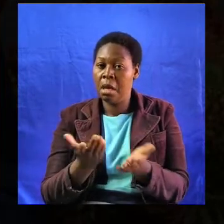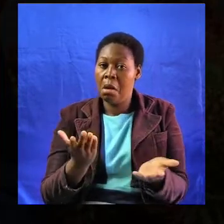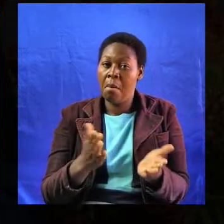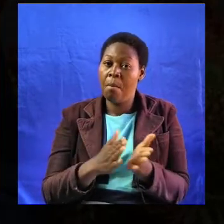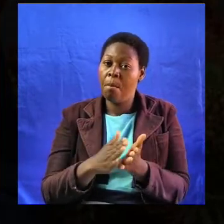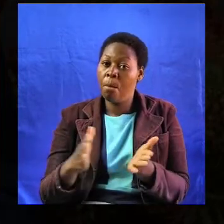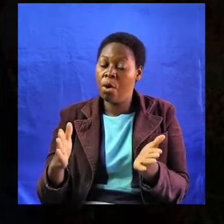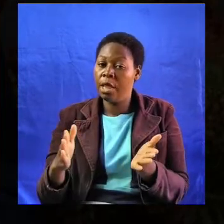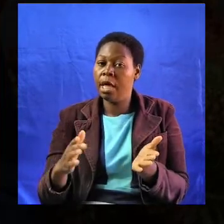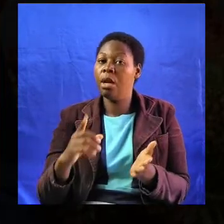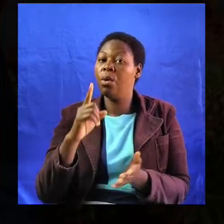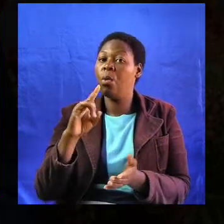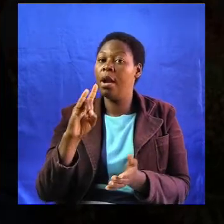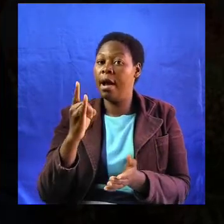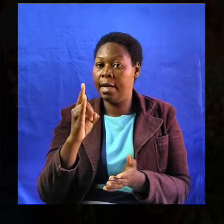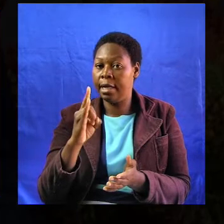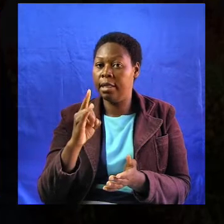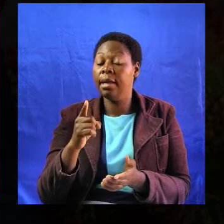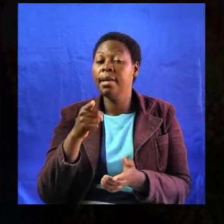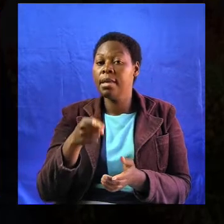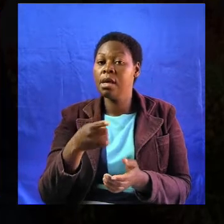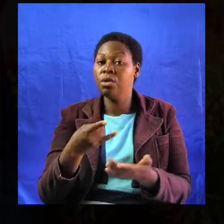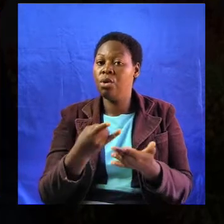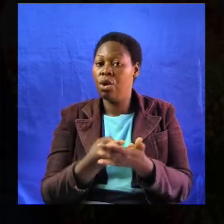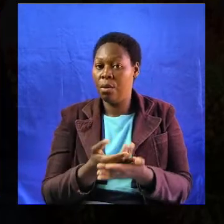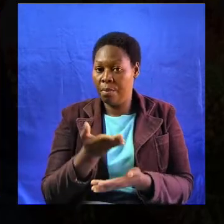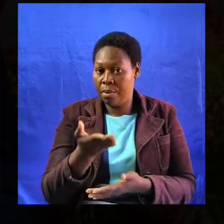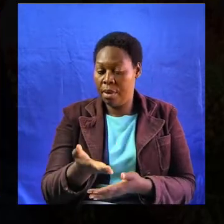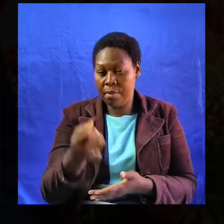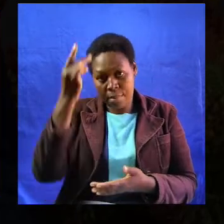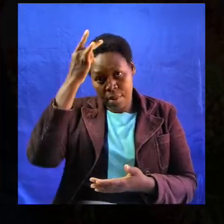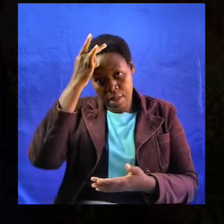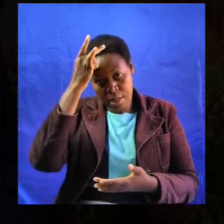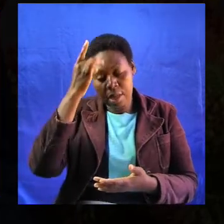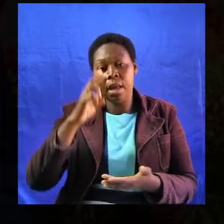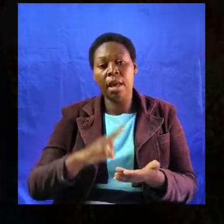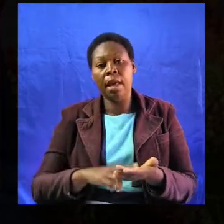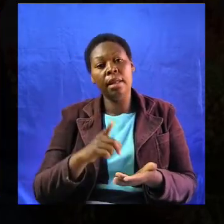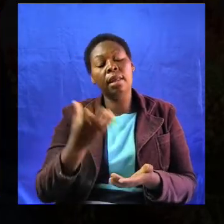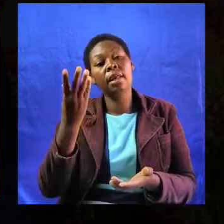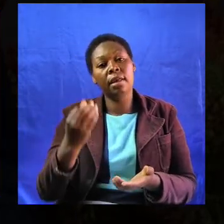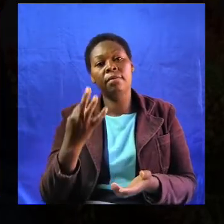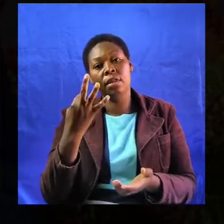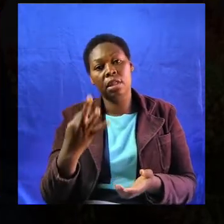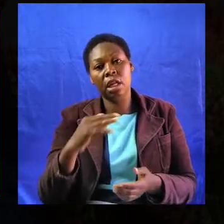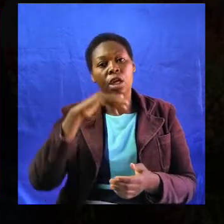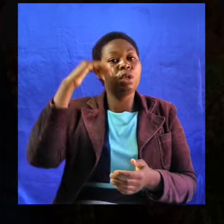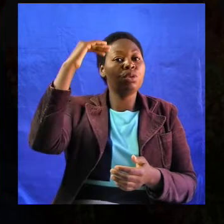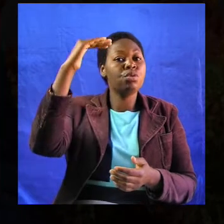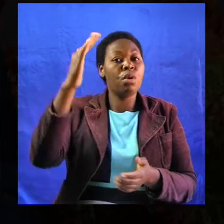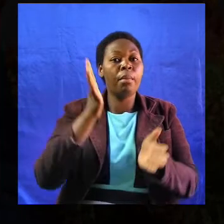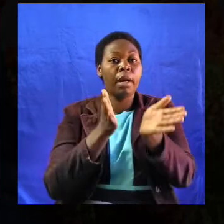Vaifanira kuva pa ushe hwose. Pamusoro pavo wakagadza vakuru vatatu. Danieri ari mumwe